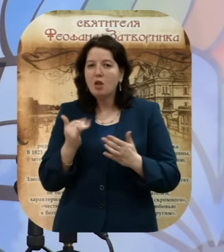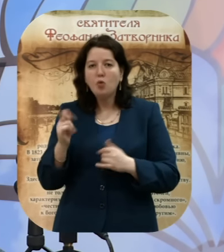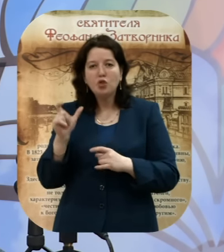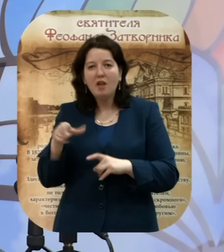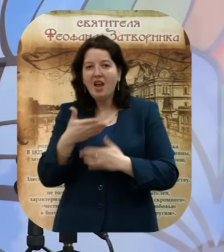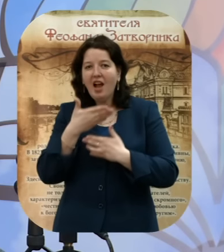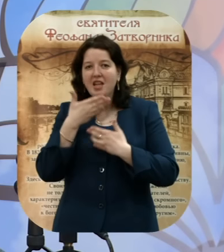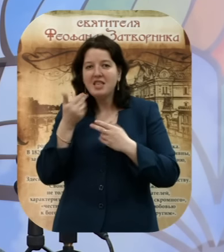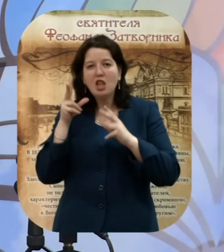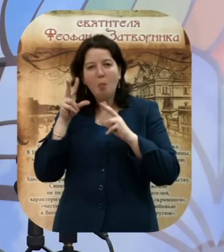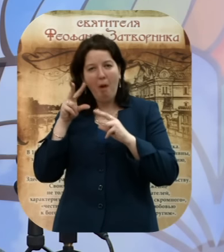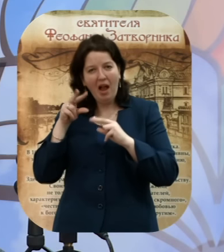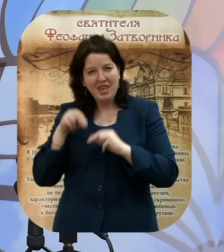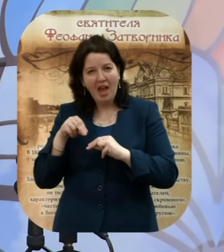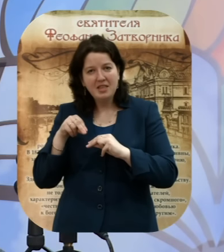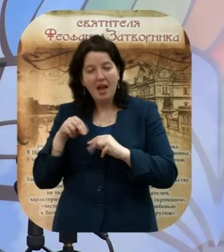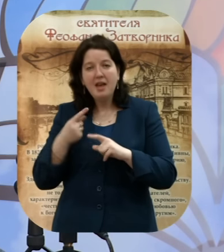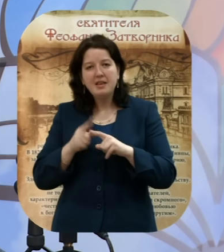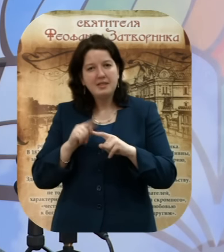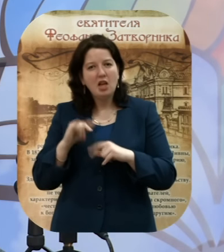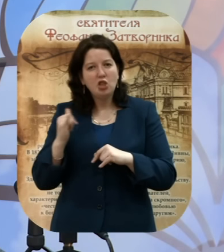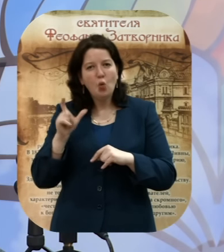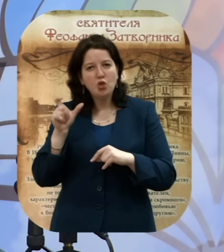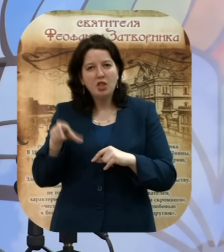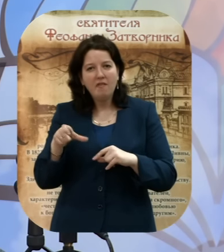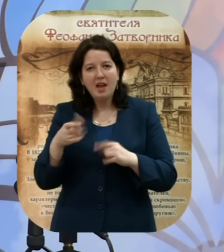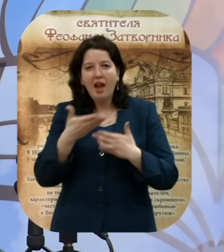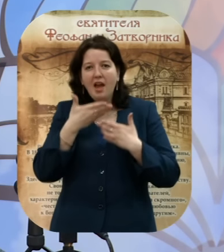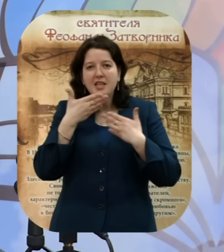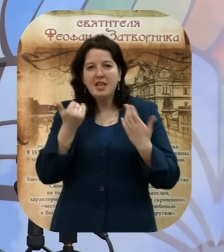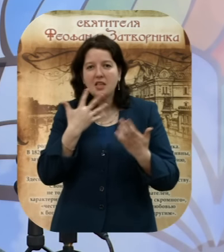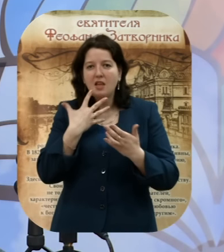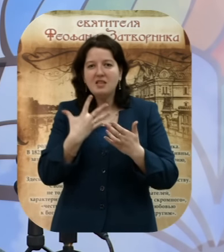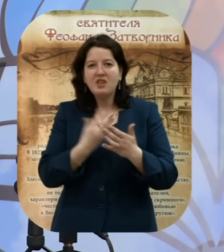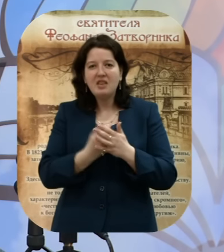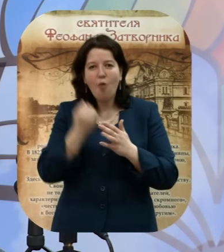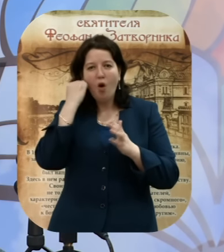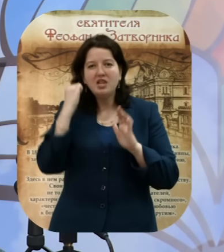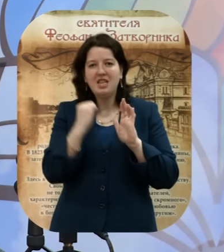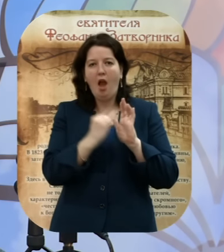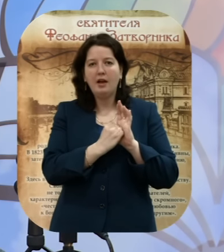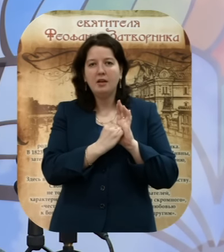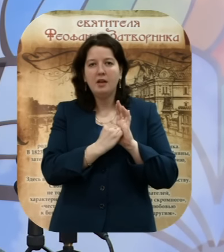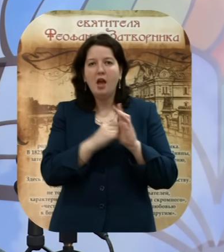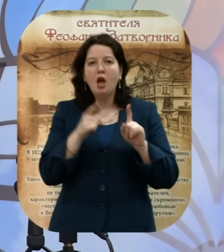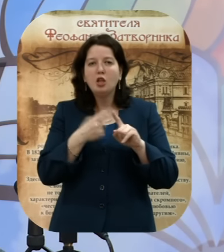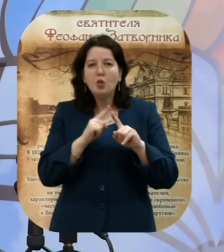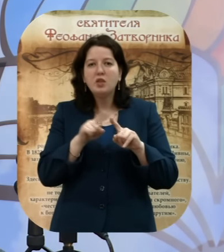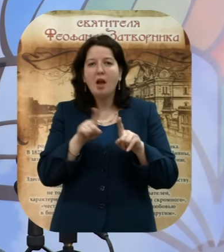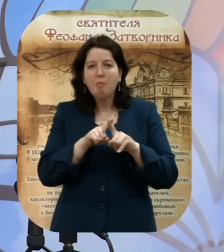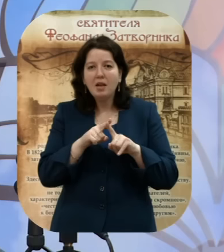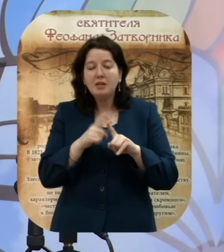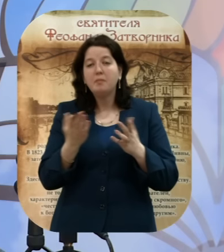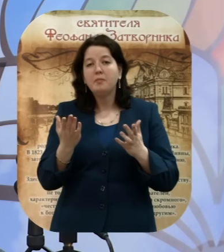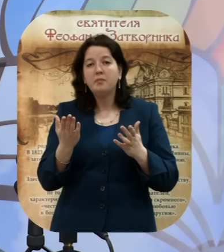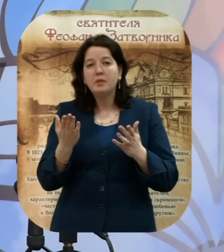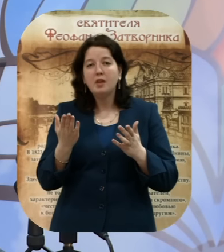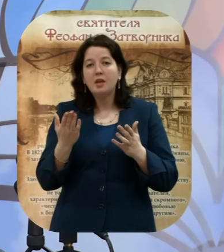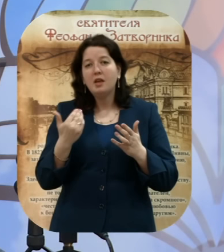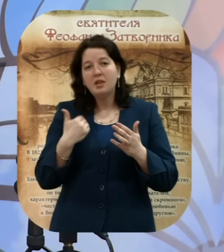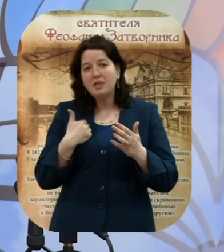чем? Уже об отсутствии видения своей греховности. То есть о чем? Слава тебе, Господи! Я